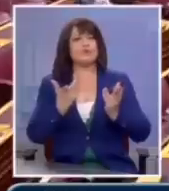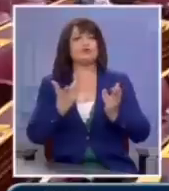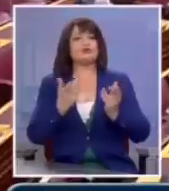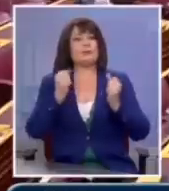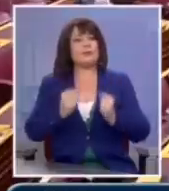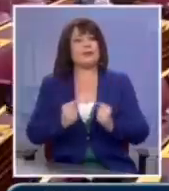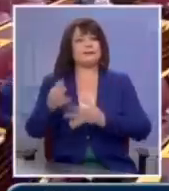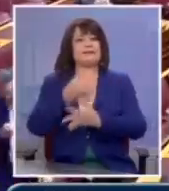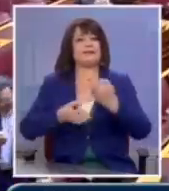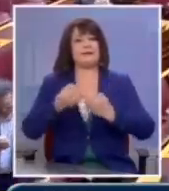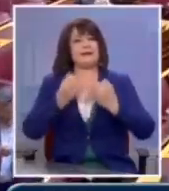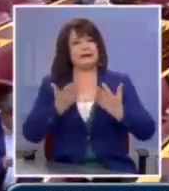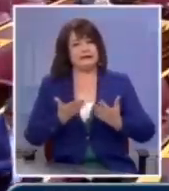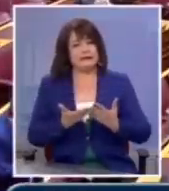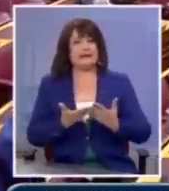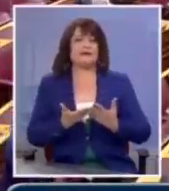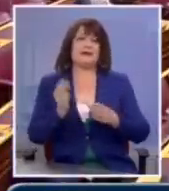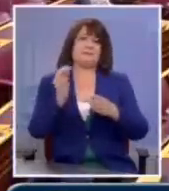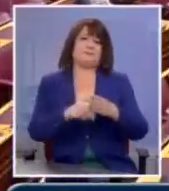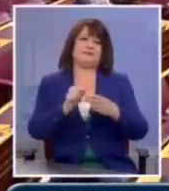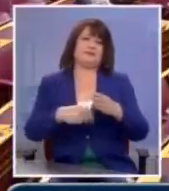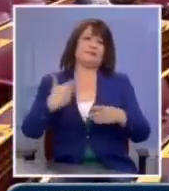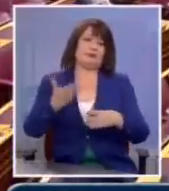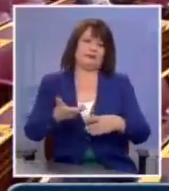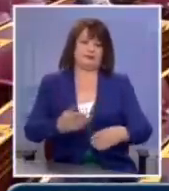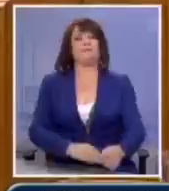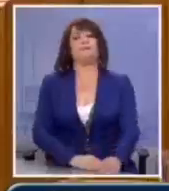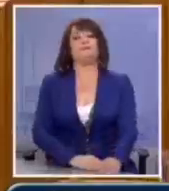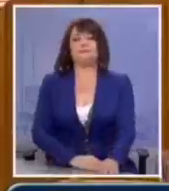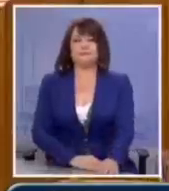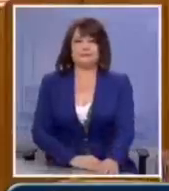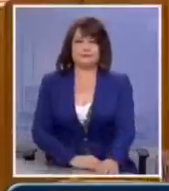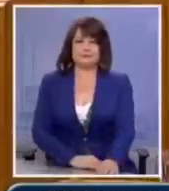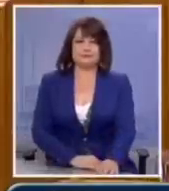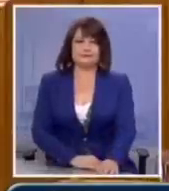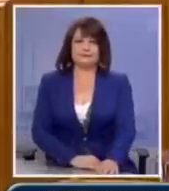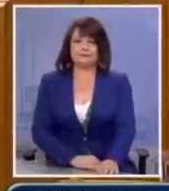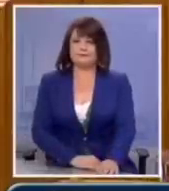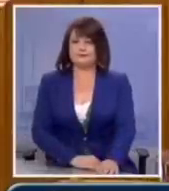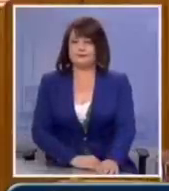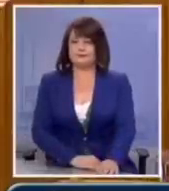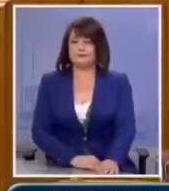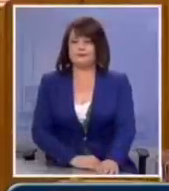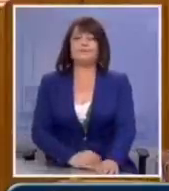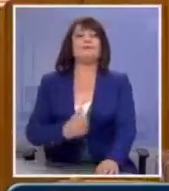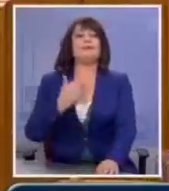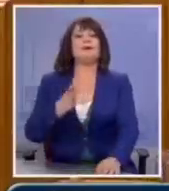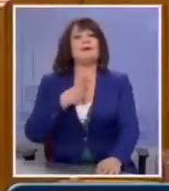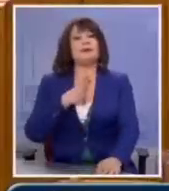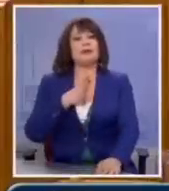που θα εκφράσετε, αλλά κυρίως στην ψήφο που θα δώσετε. Στη συνέχεια θέλω να